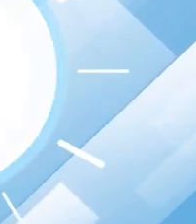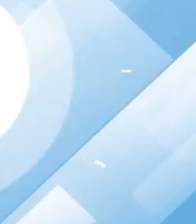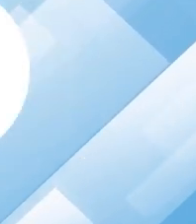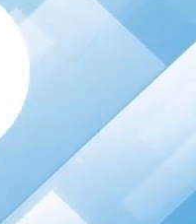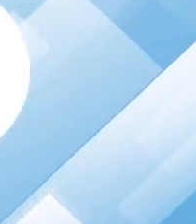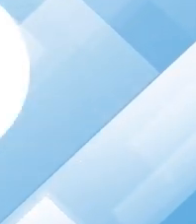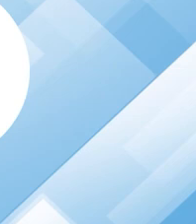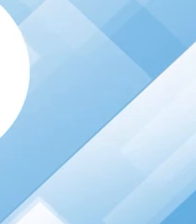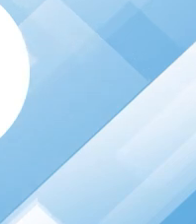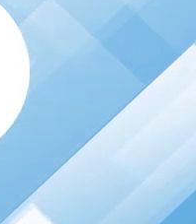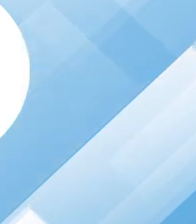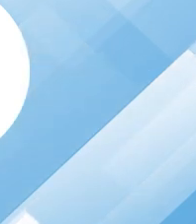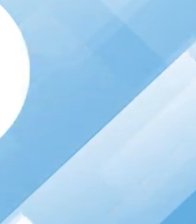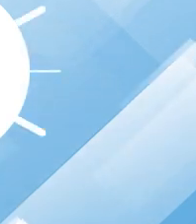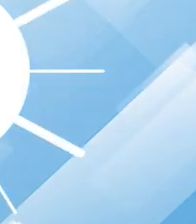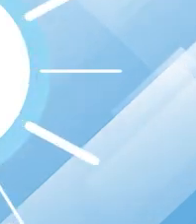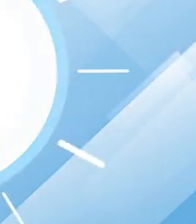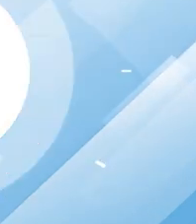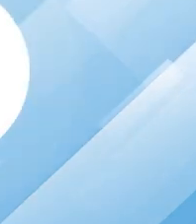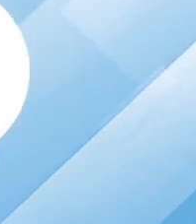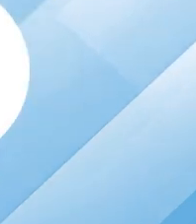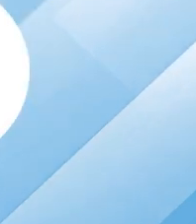있습니다 h